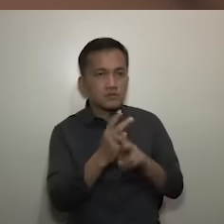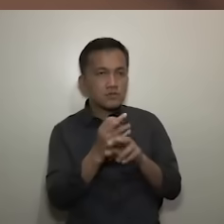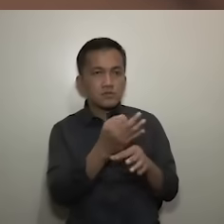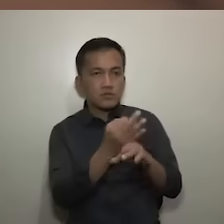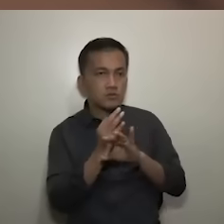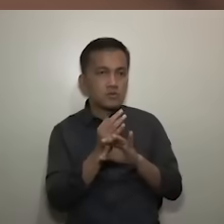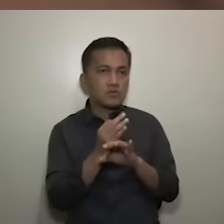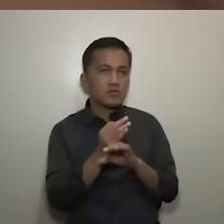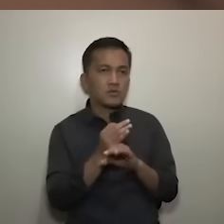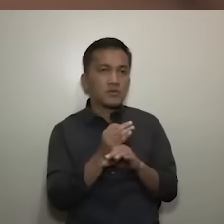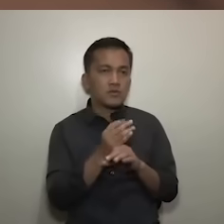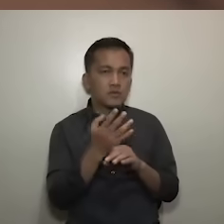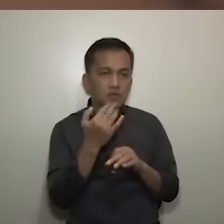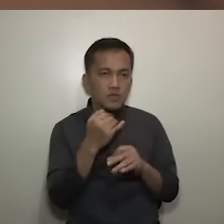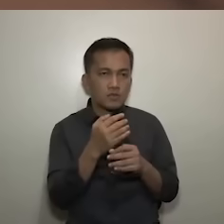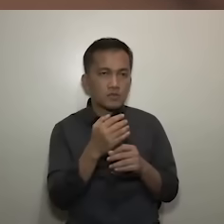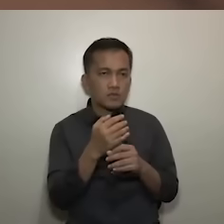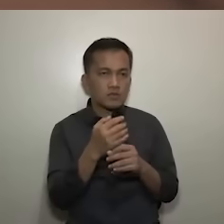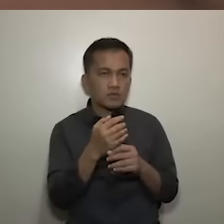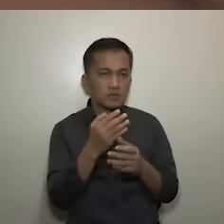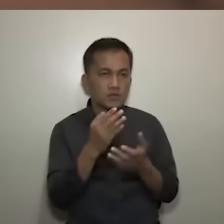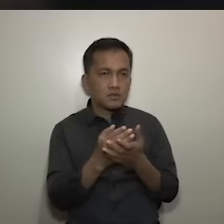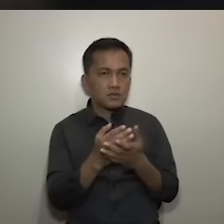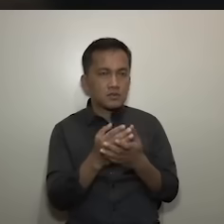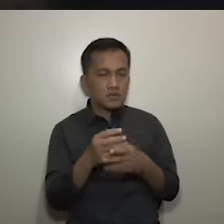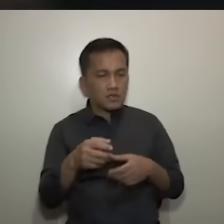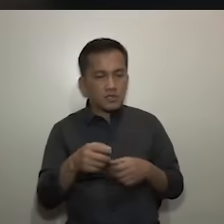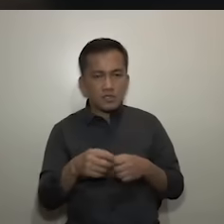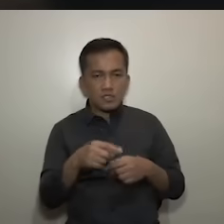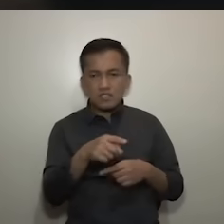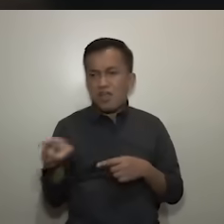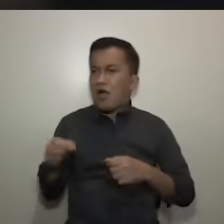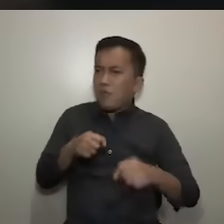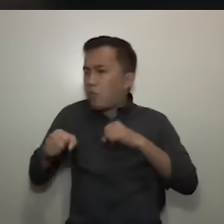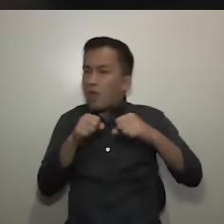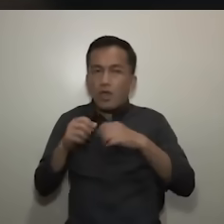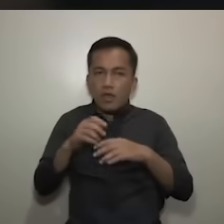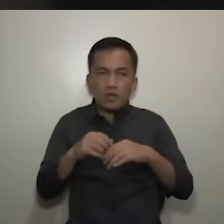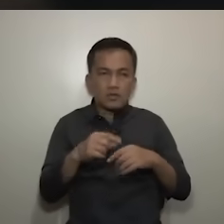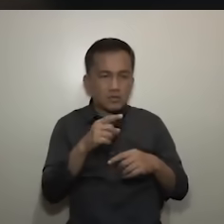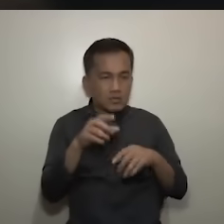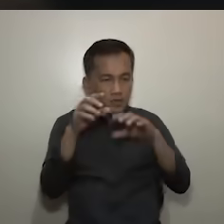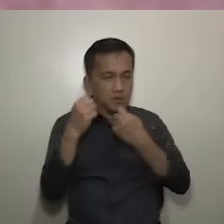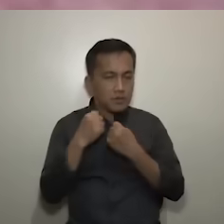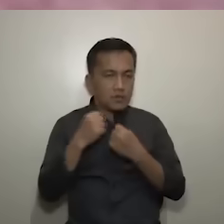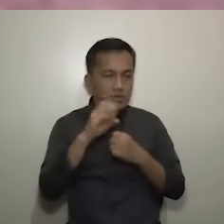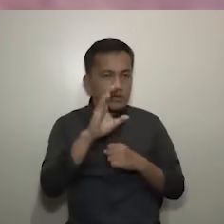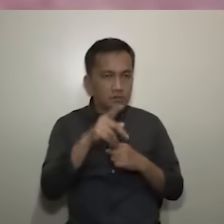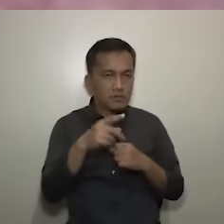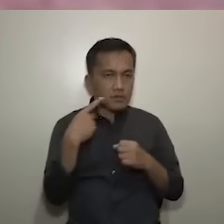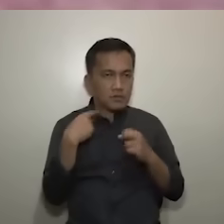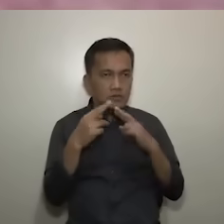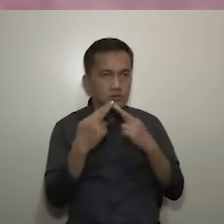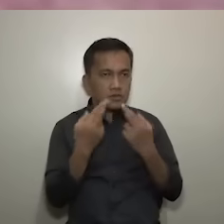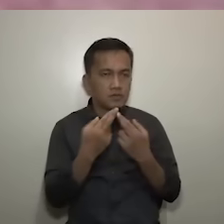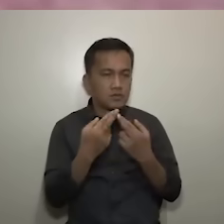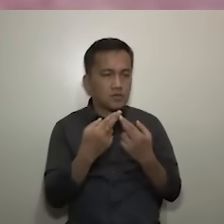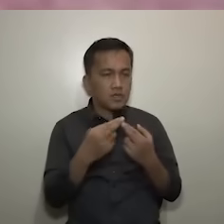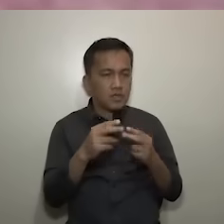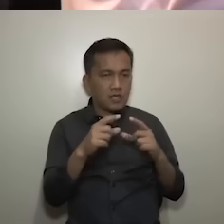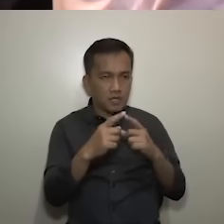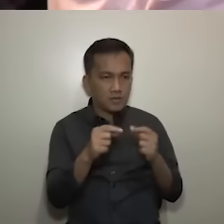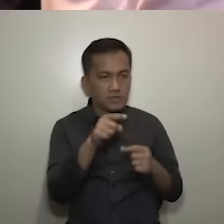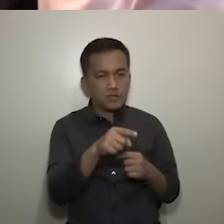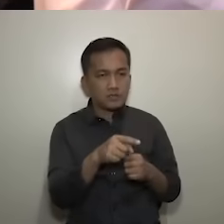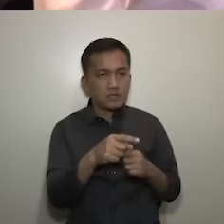po. Bakit tinaginan ito? Nagpupumigla dahil siya sa... Dahil yan po yung nasabi niya, nahulian po ko niya ng cellphone na meron daw po kami relasyon nung hapon. Yan po